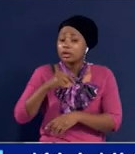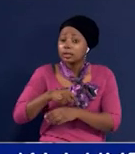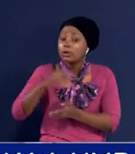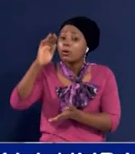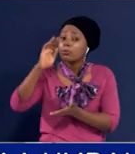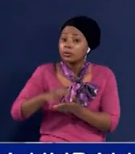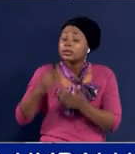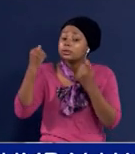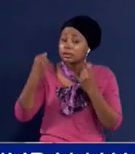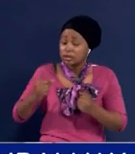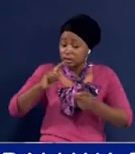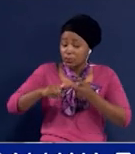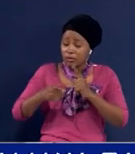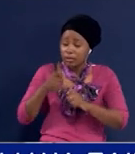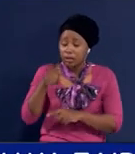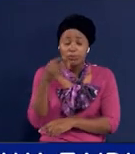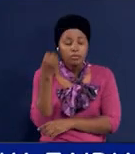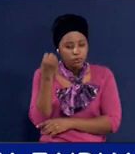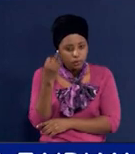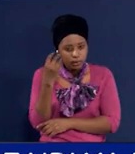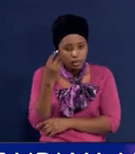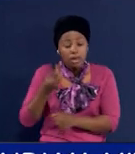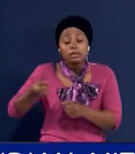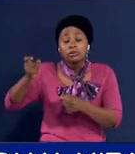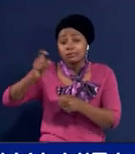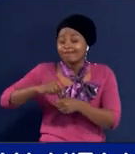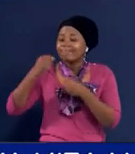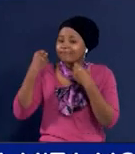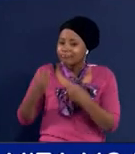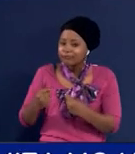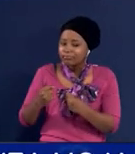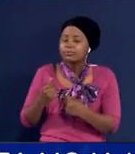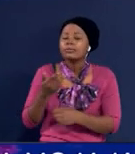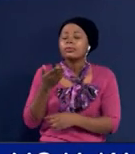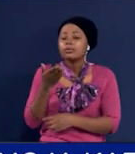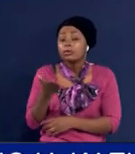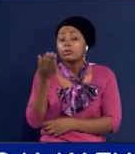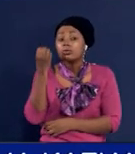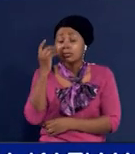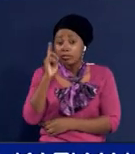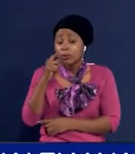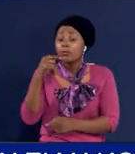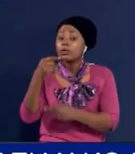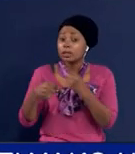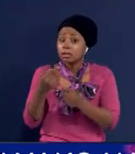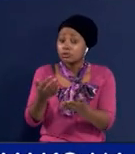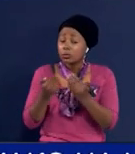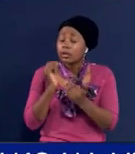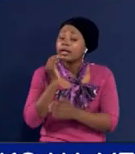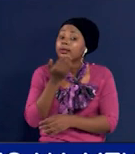kupunguza jitihada za kukabiliana na huu ugonjwa. Tuongeze nguvu, ni ugonjwa ambao tukiendelea kuchukua